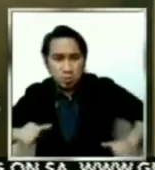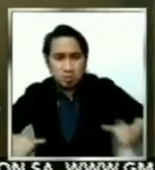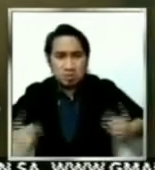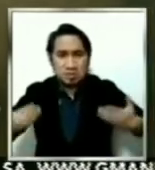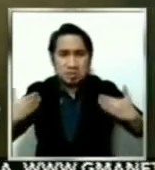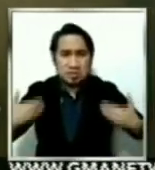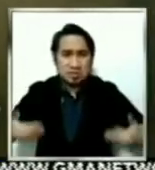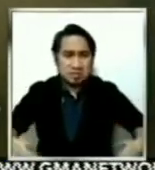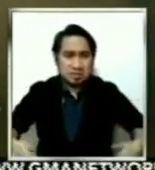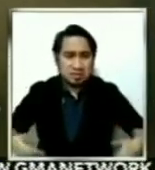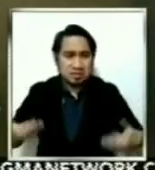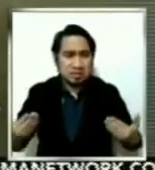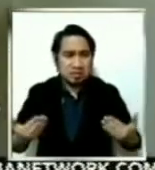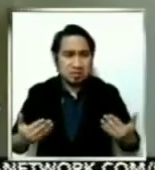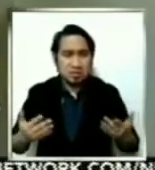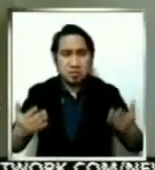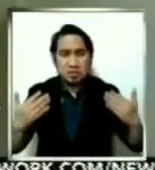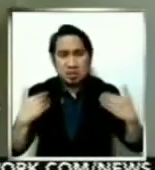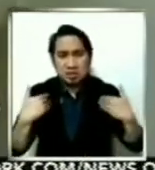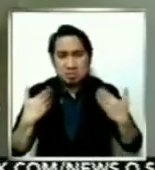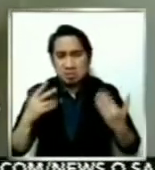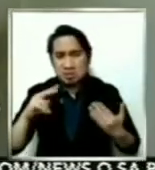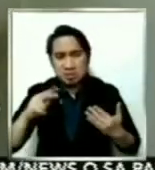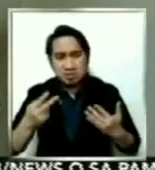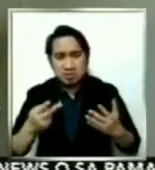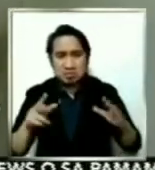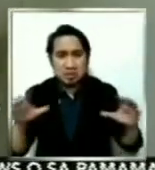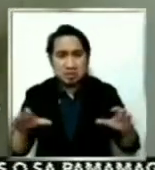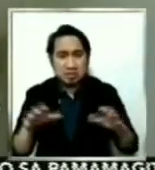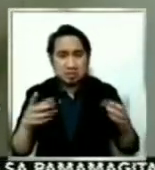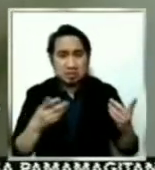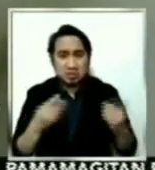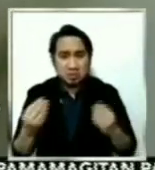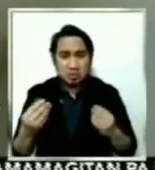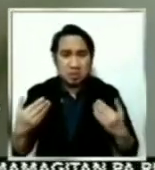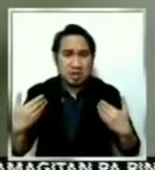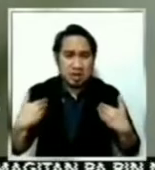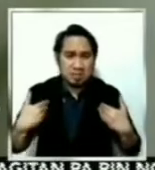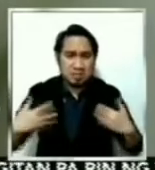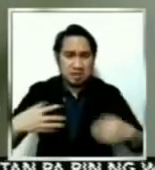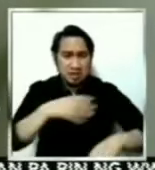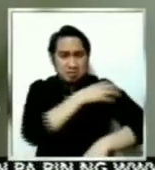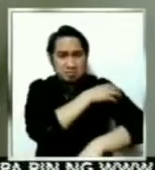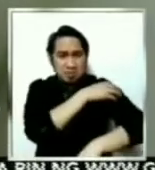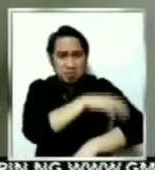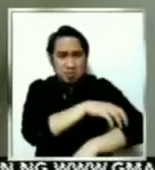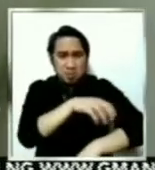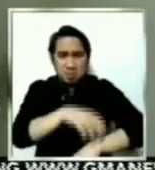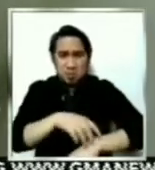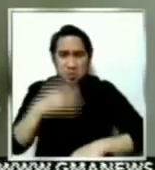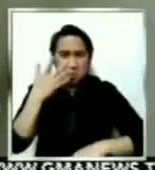whatever activities that I have done. Meron siyang mga pasa, meron siyang mga contusions sa